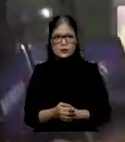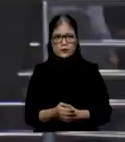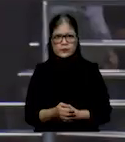Bang